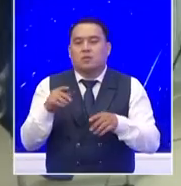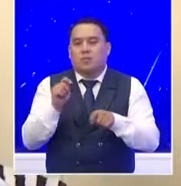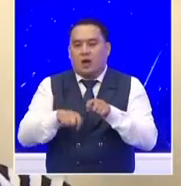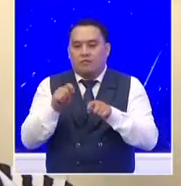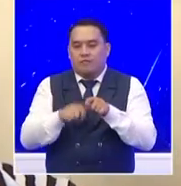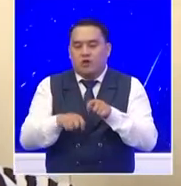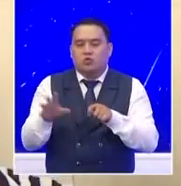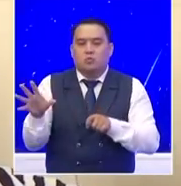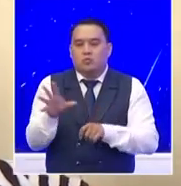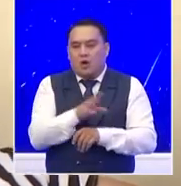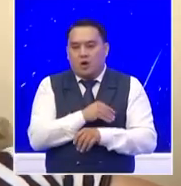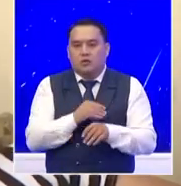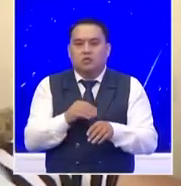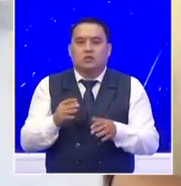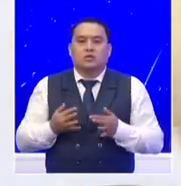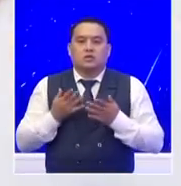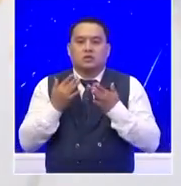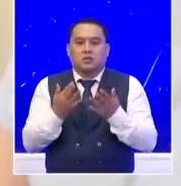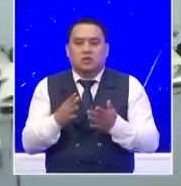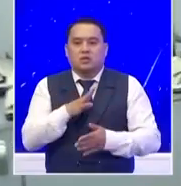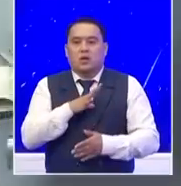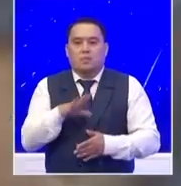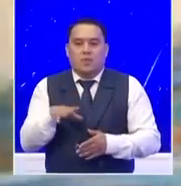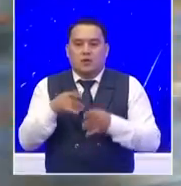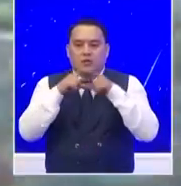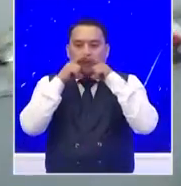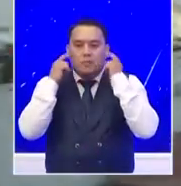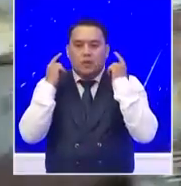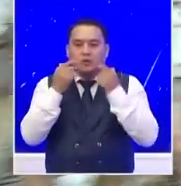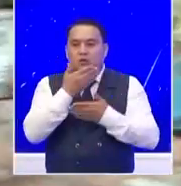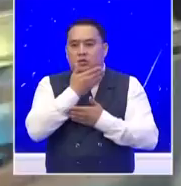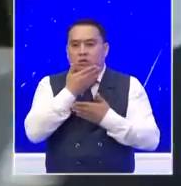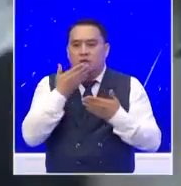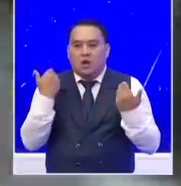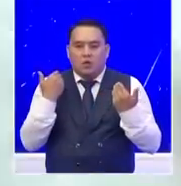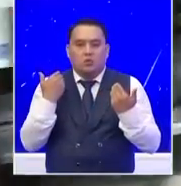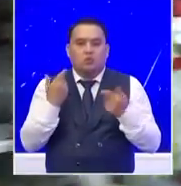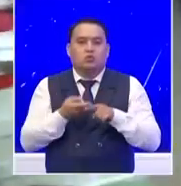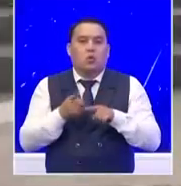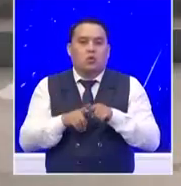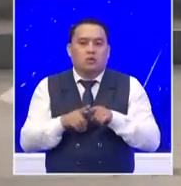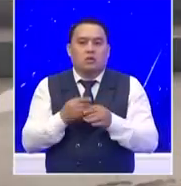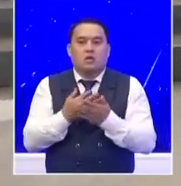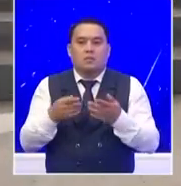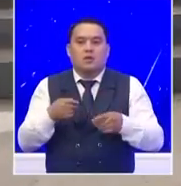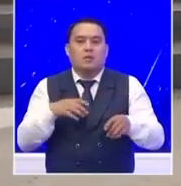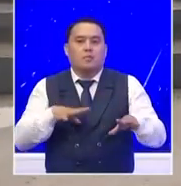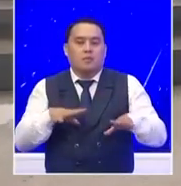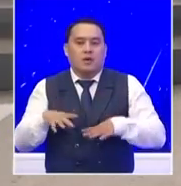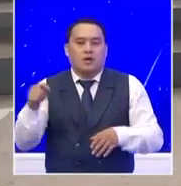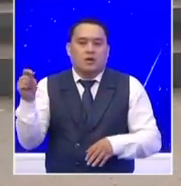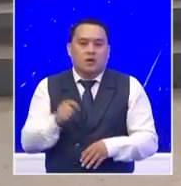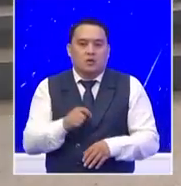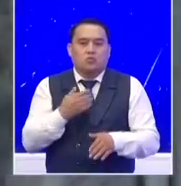барысында қызмет көрсетушілер санитарлық талапты сақтамаған. Бетпердесіз қорғаныш қорғап құралдары жоқ. Сондай-ақ кейбір сауда орындарда кіру мен